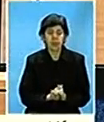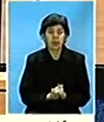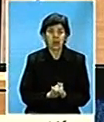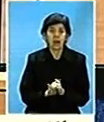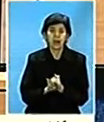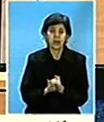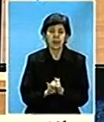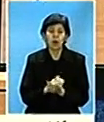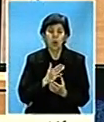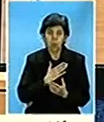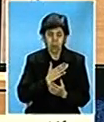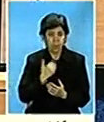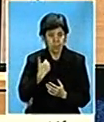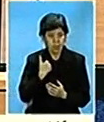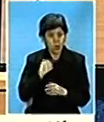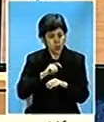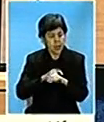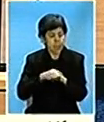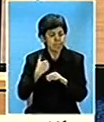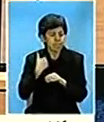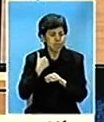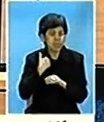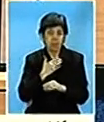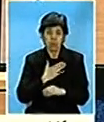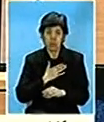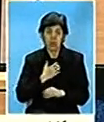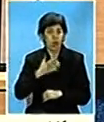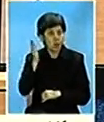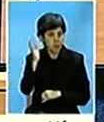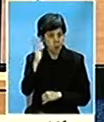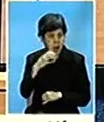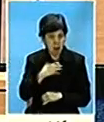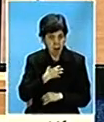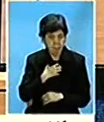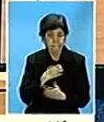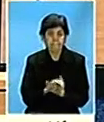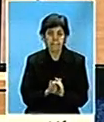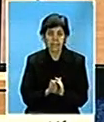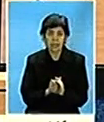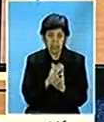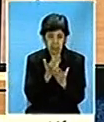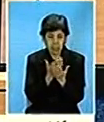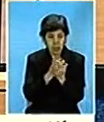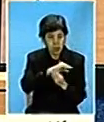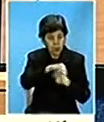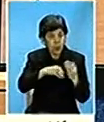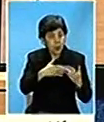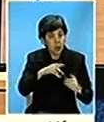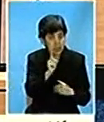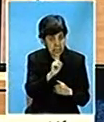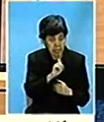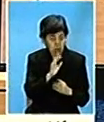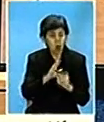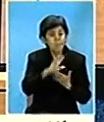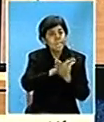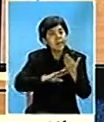เคารพผมยังมีเวลาเหลืออีกเล็กน้อยก็ขออนุญาตพูดถึงแหล่งที่มาของรายได้แหล่งใหญ่แหล่งหนึ่งของ